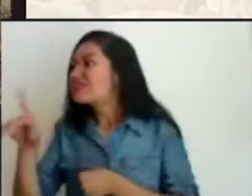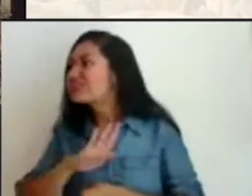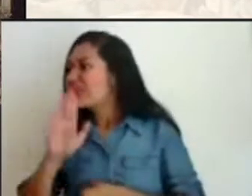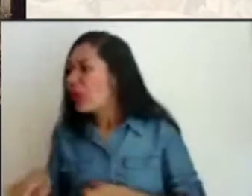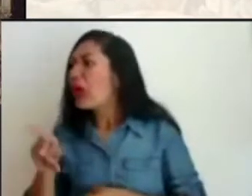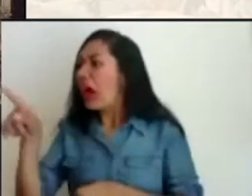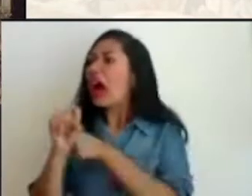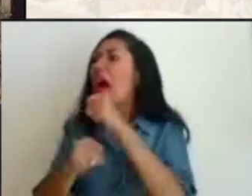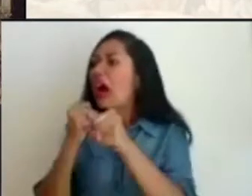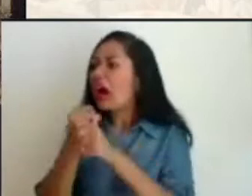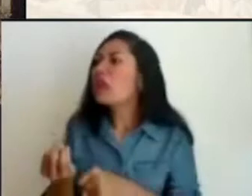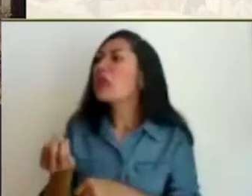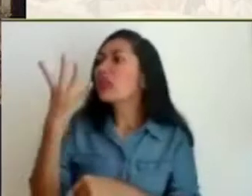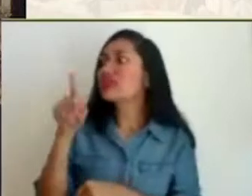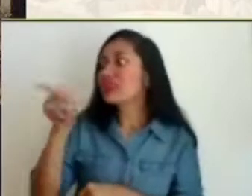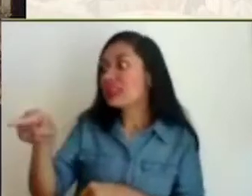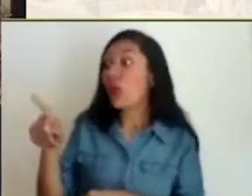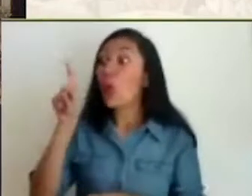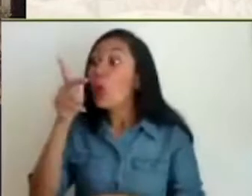características de la enfermedad que tuvieron.